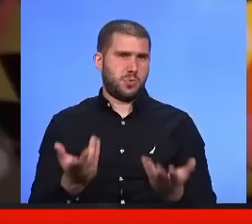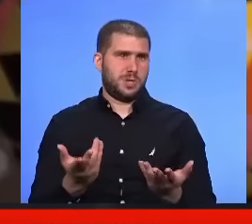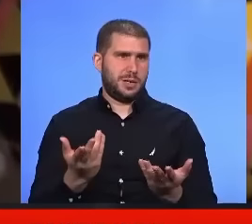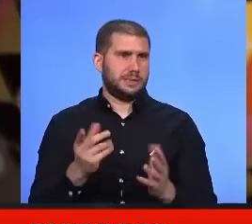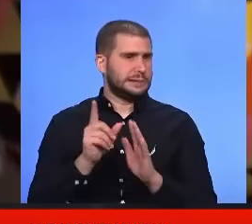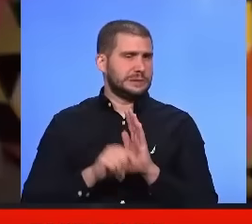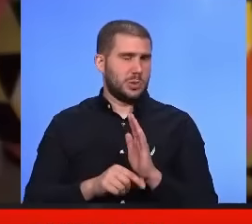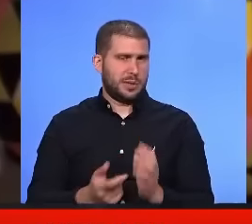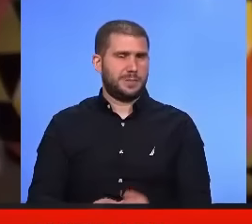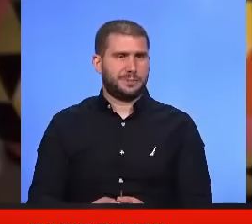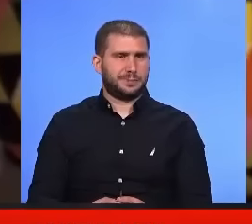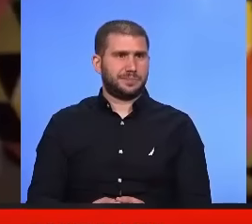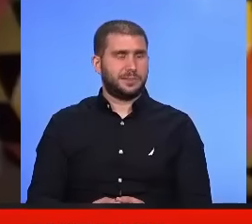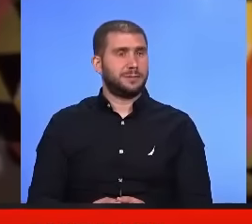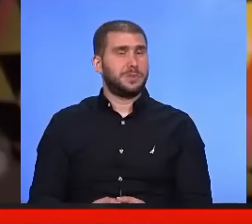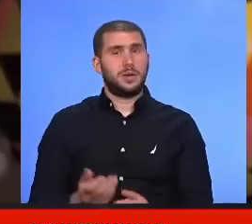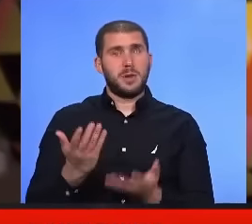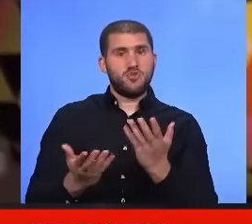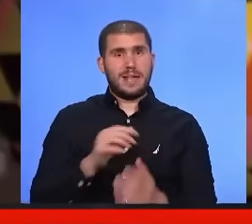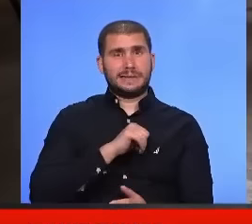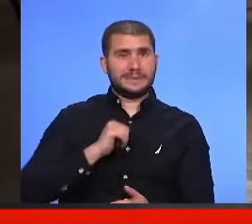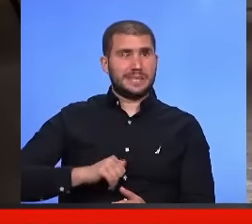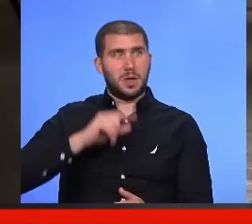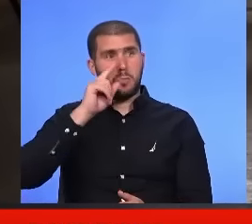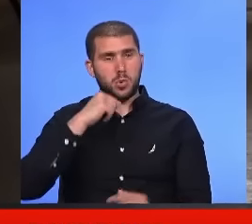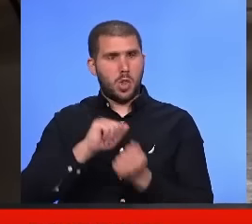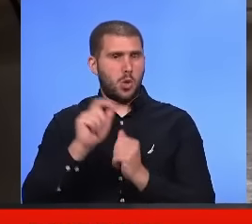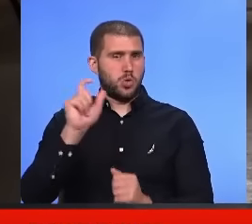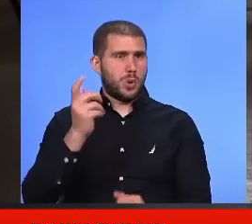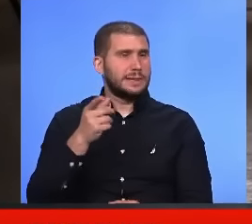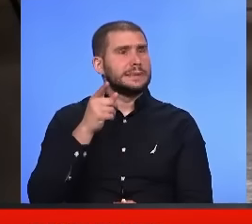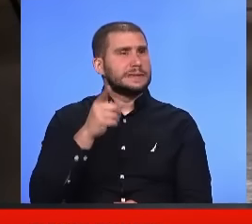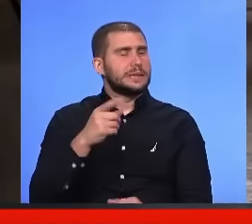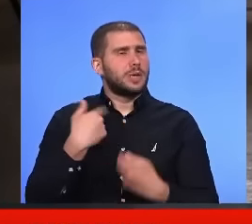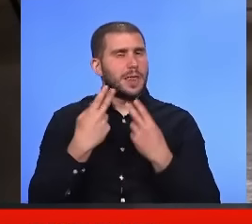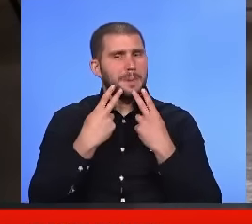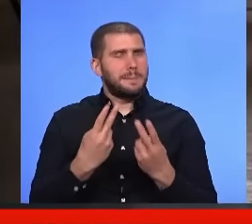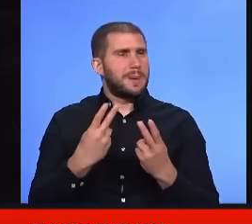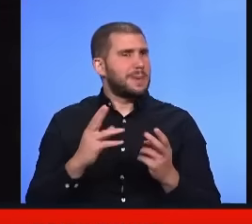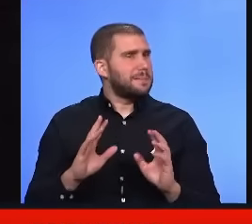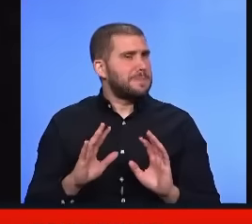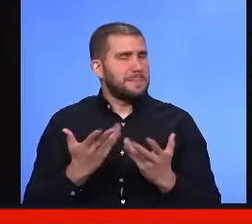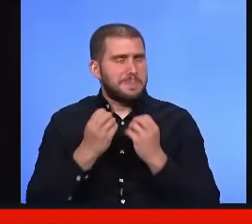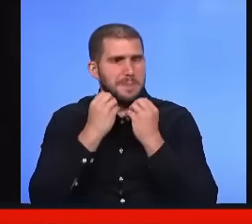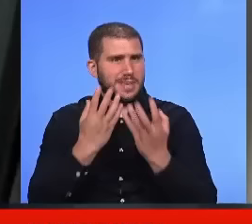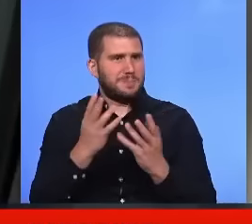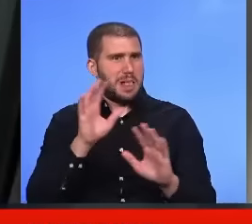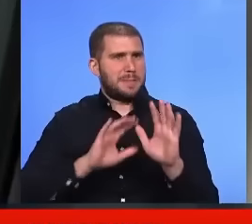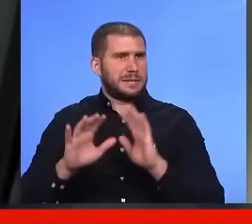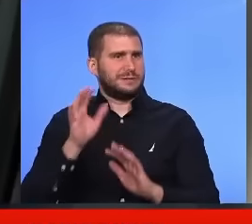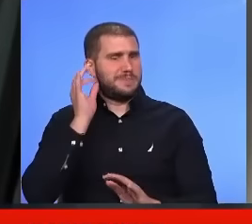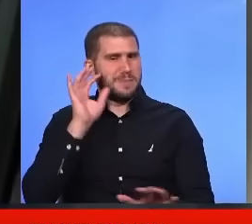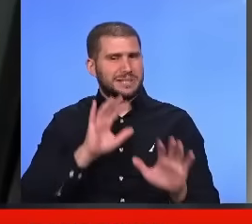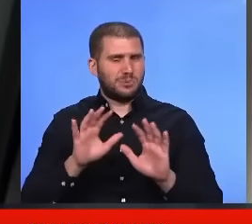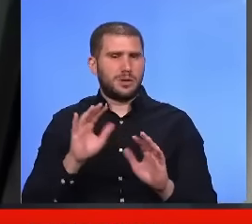יותר, מסין ופורטוגל וטורקיה. וזה נתן תשובה מדהימה למעצבים ומעצבות